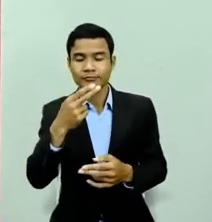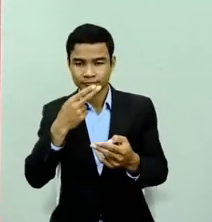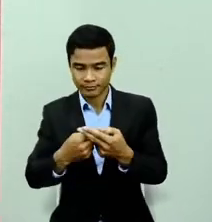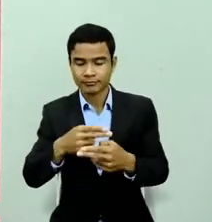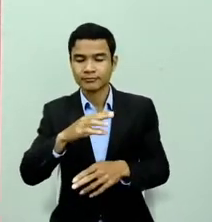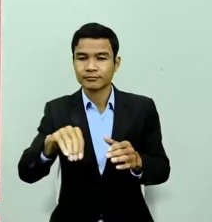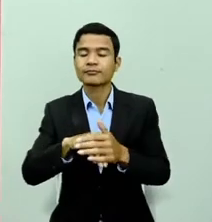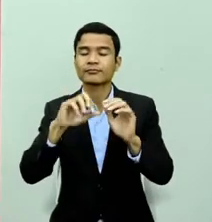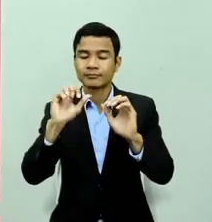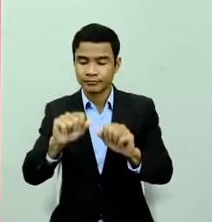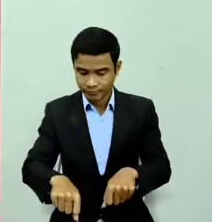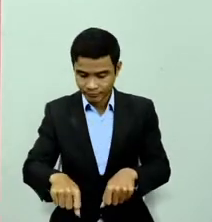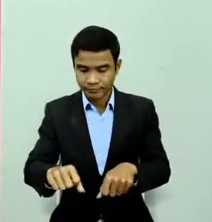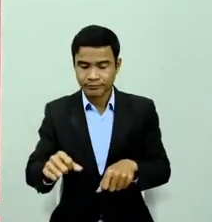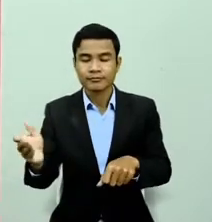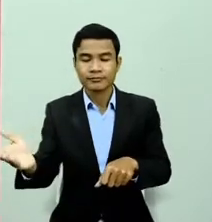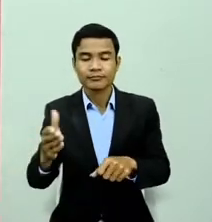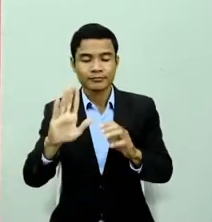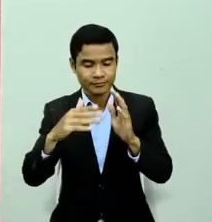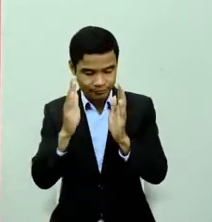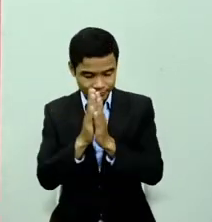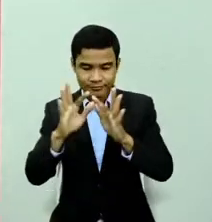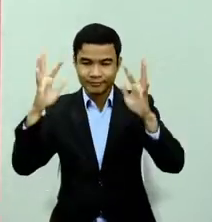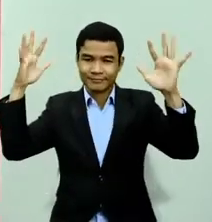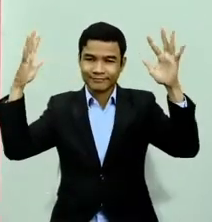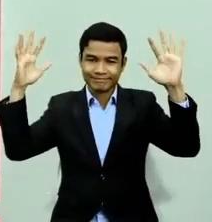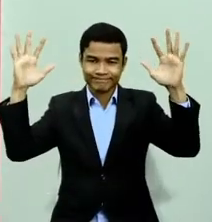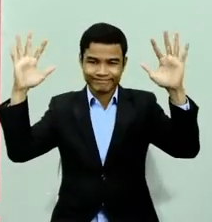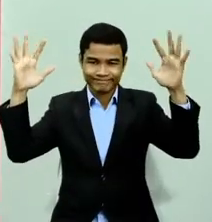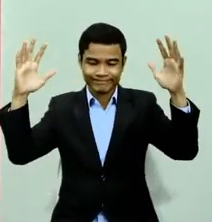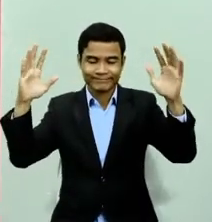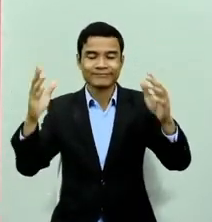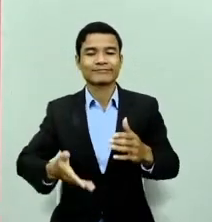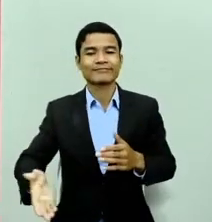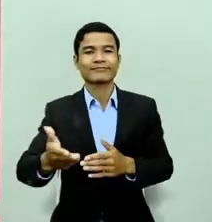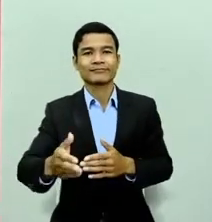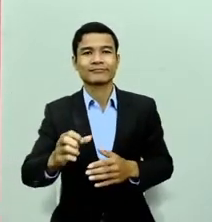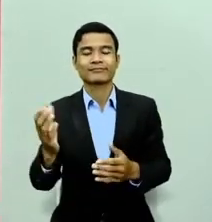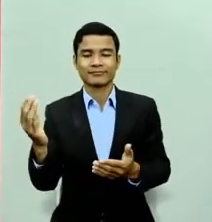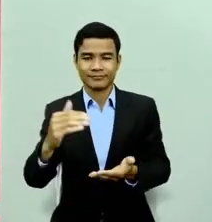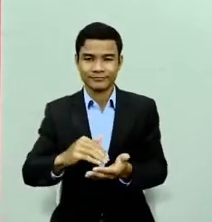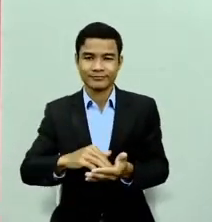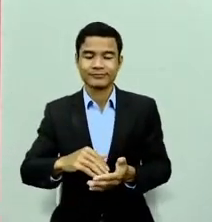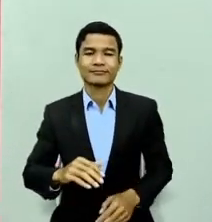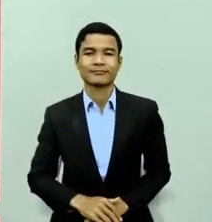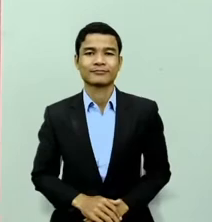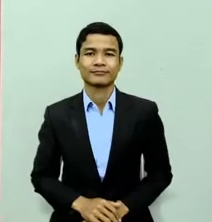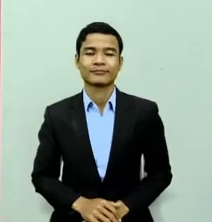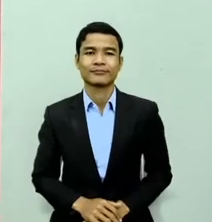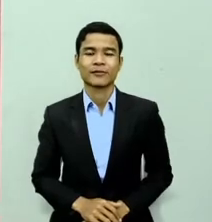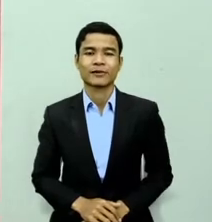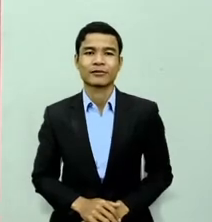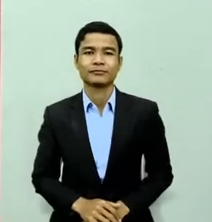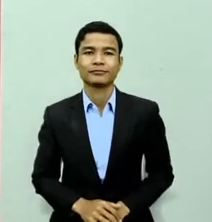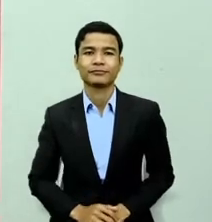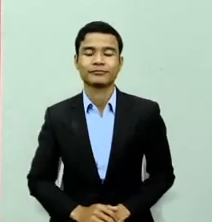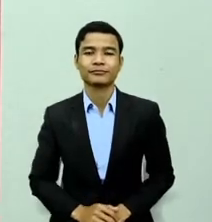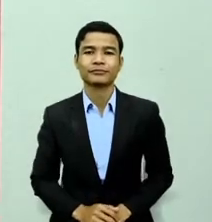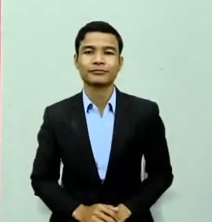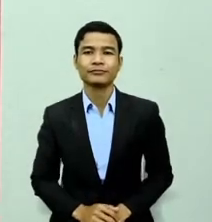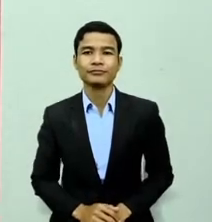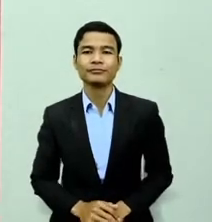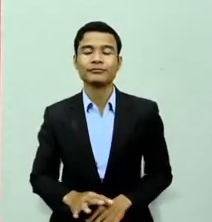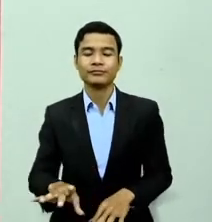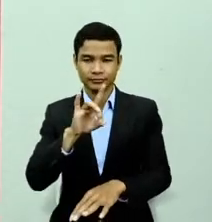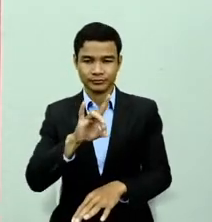bán cướp cướp khnì nè cốt cha ốp ốp sao to chưa từ cảnh con cha tập bản nè cướp mất đong tiền cha vì